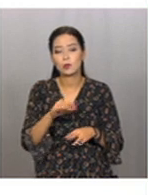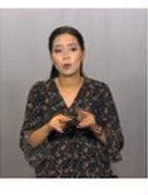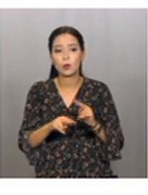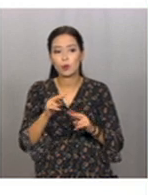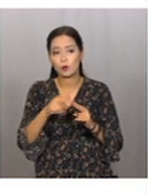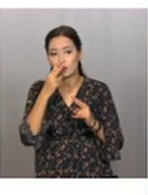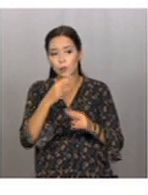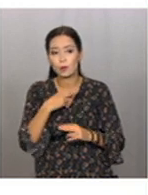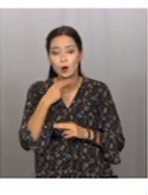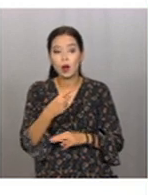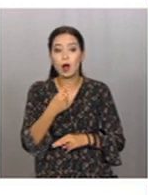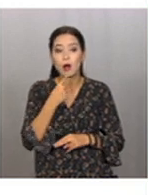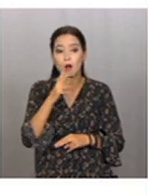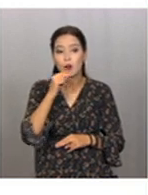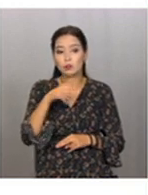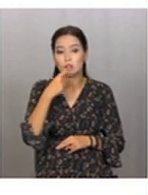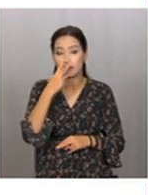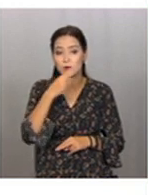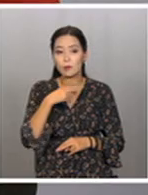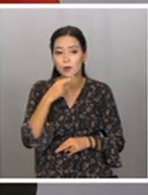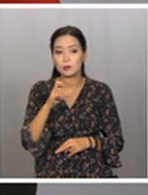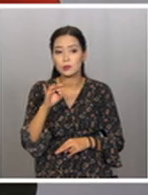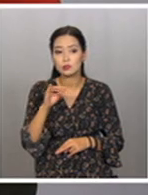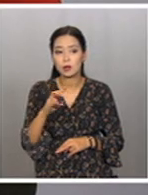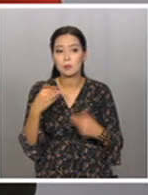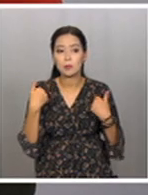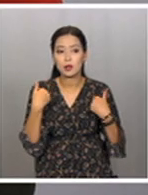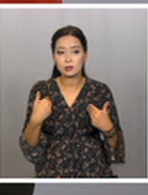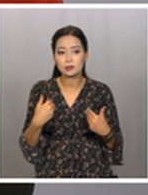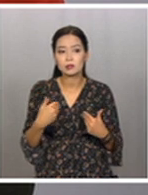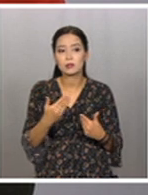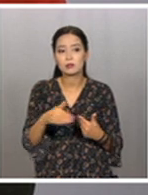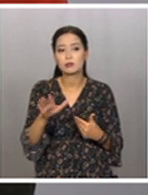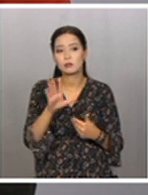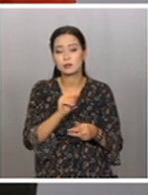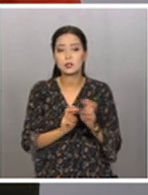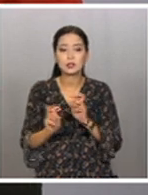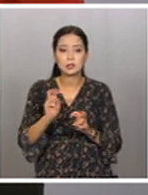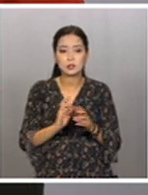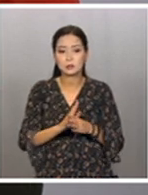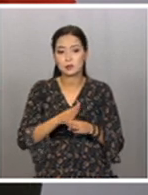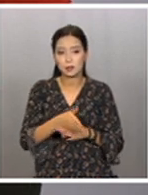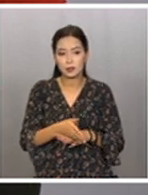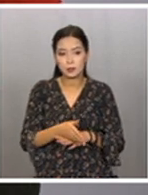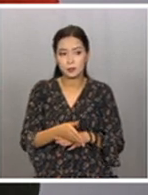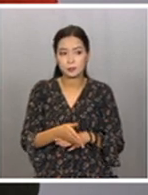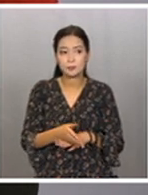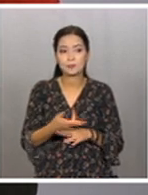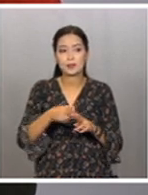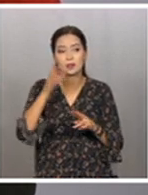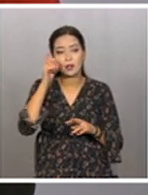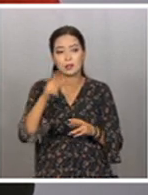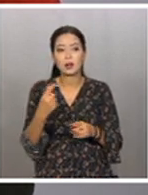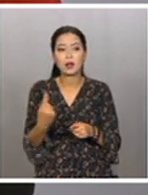аузыңды тарта сөйле, Біржан батыр, жарамас жүдеп қайтсаң, іздеп келіп» дейді. Оқушылар, ақындардың алғашқы